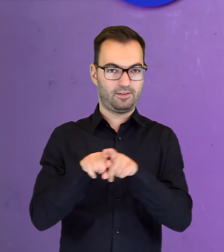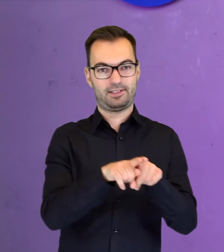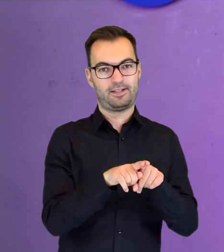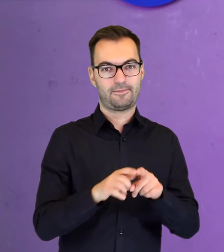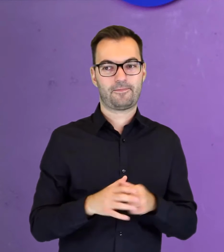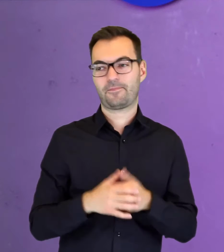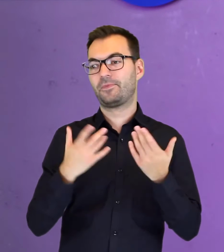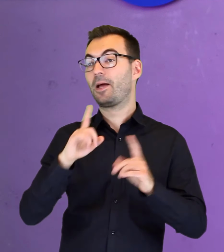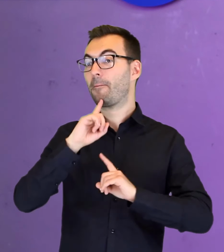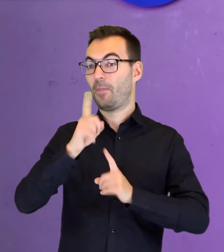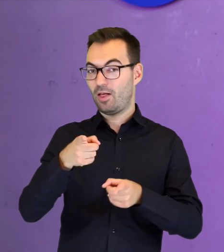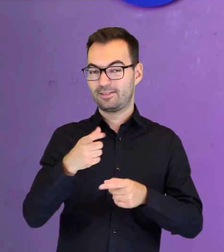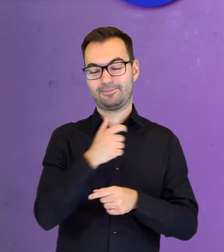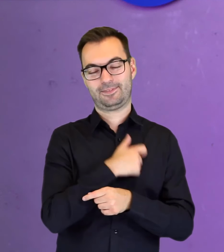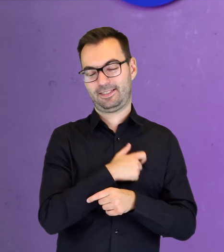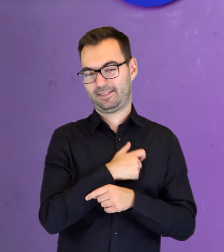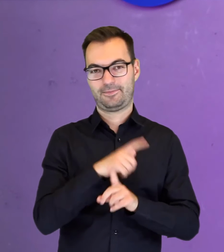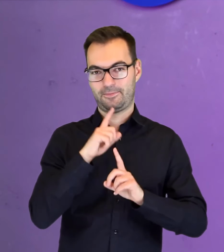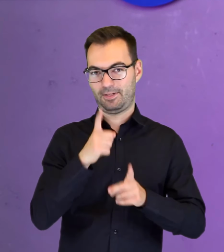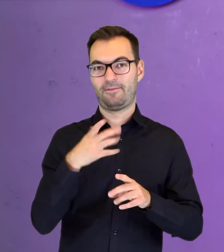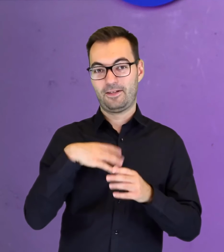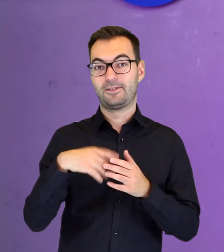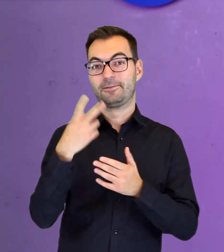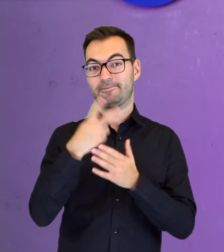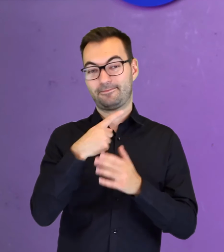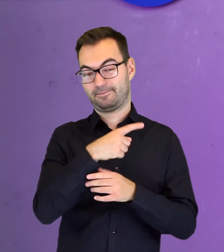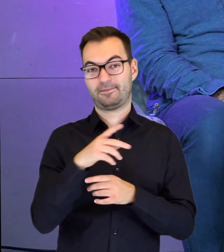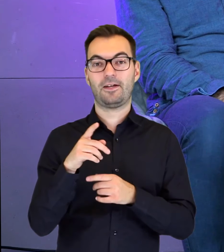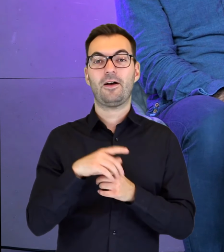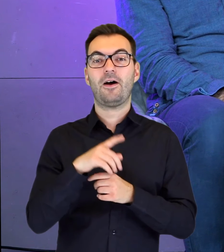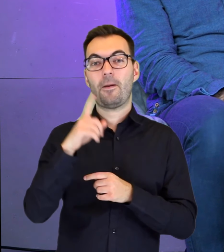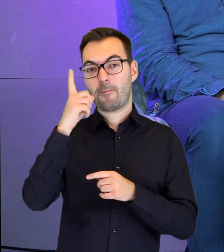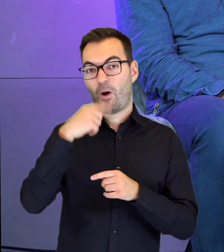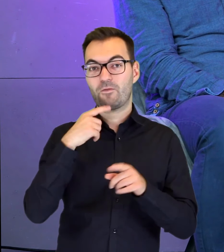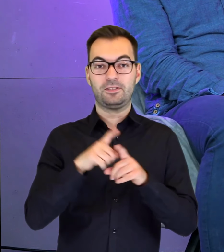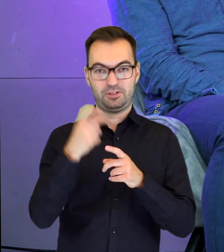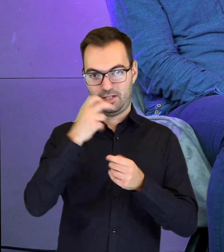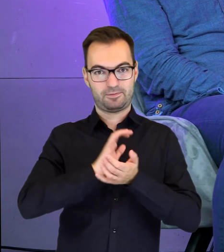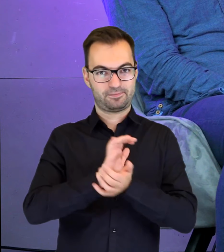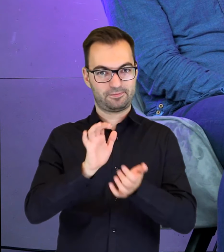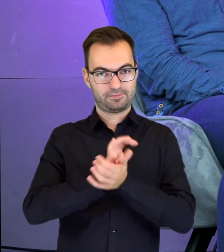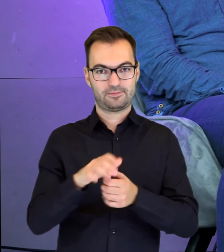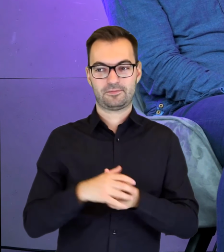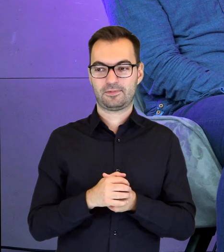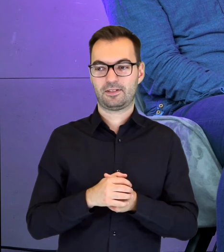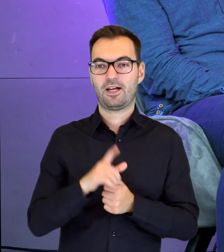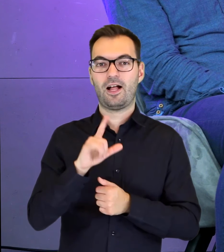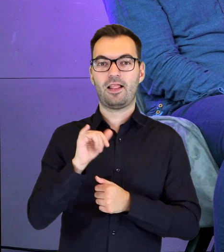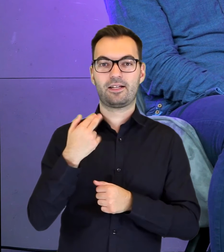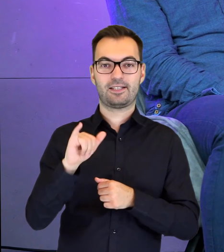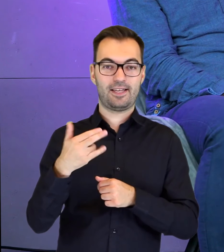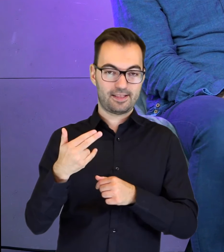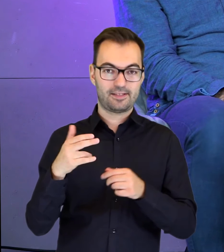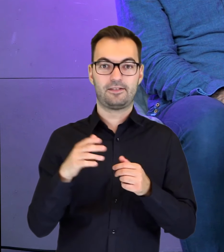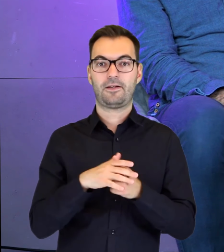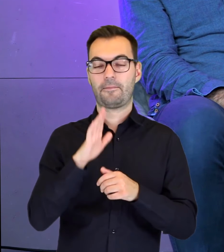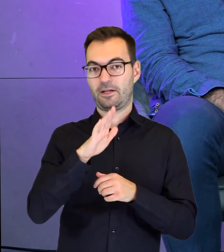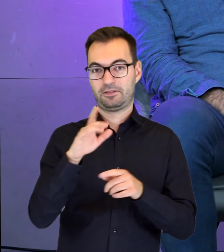doradzamy Jak tworzyć produkty które są inkluzywne i uniwersalne dla wszystkich także polecam serdecznie